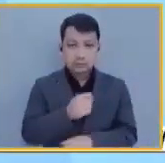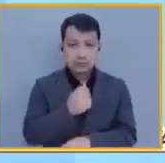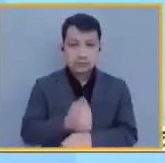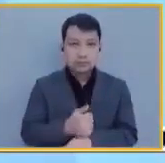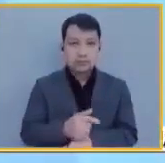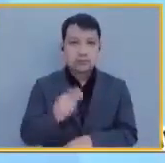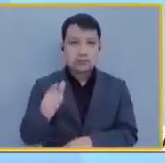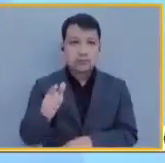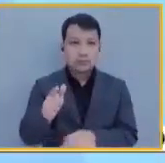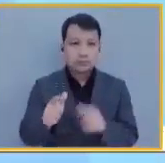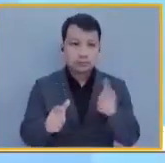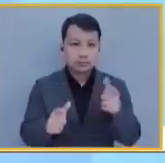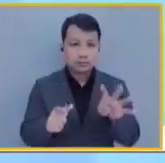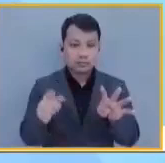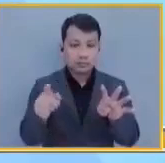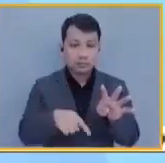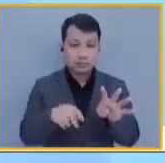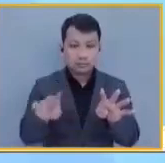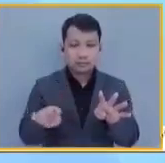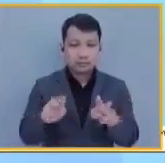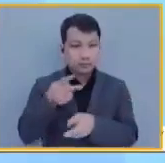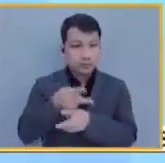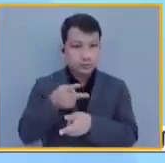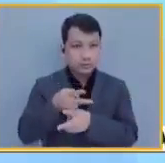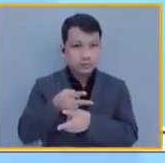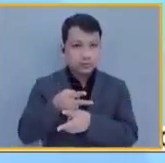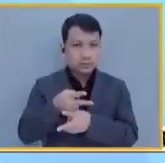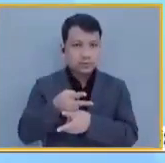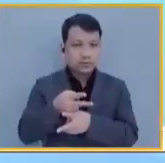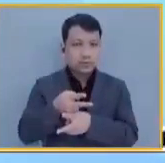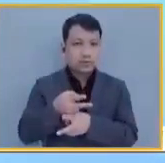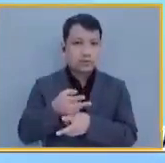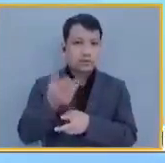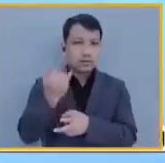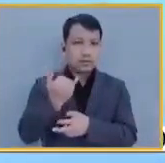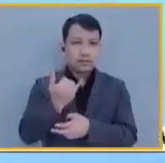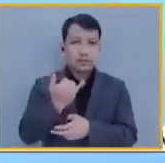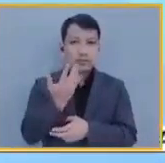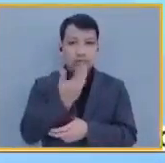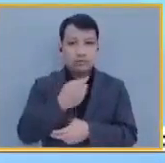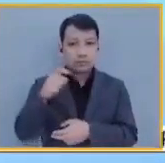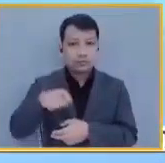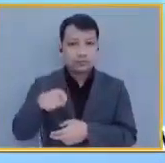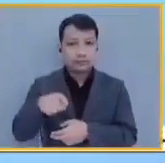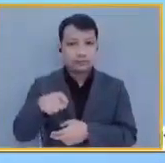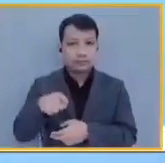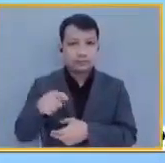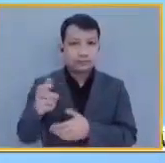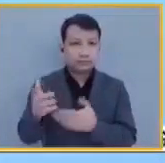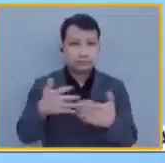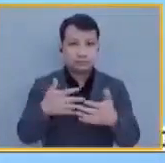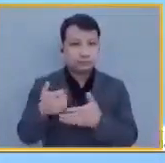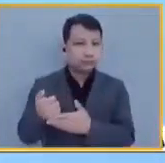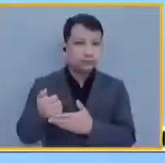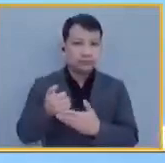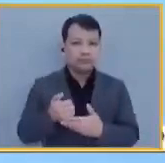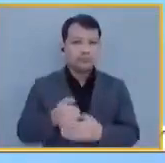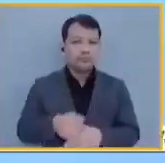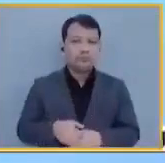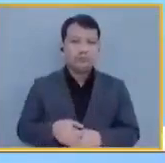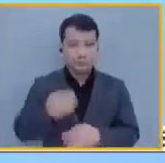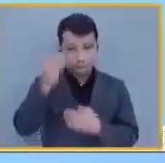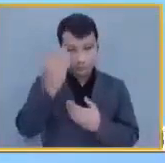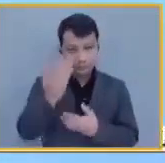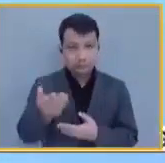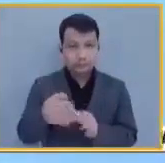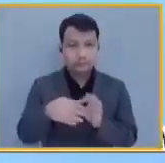ang kanilang pagbabantay para sa mga motoristang mangangailangan ng anumang klase ng tulong. Audrey, paalala nga ng pamunuan ng